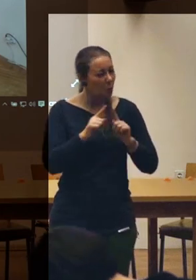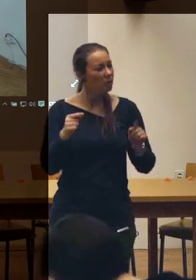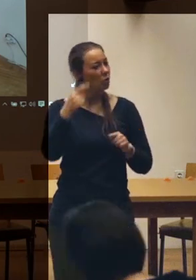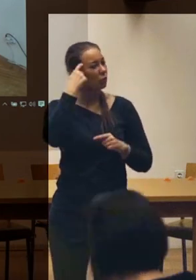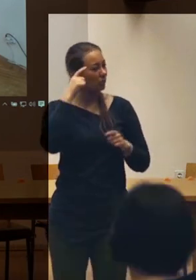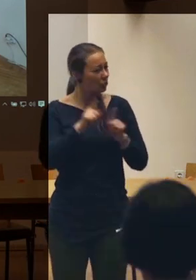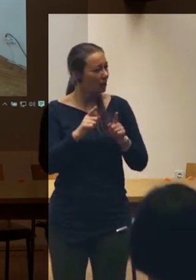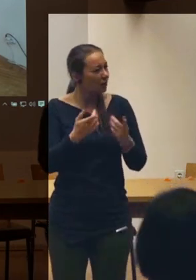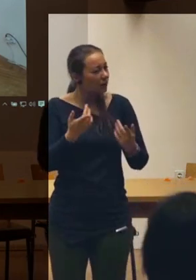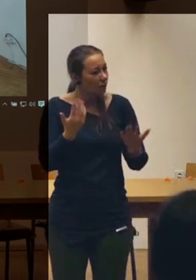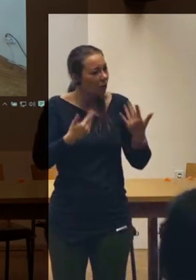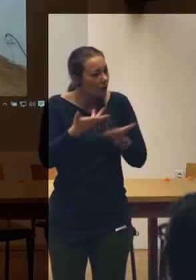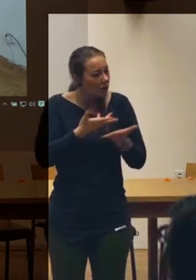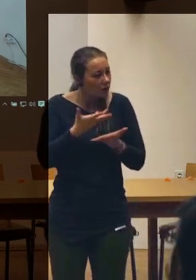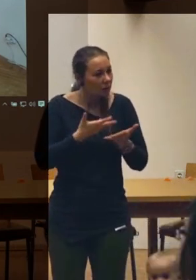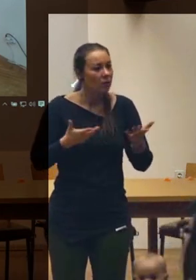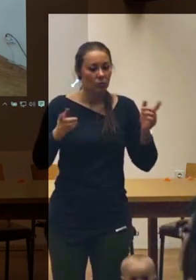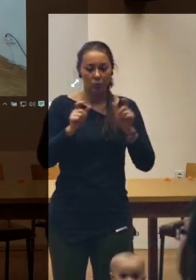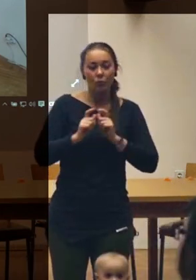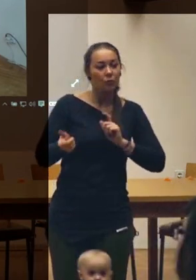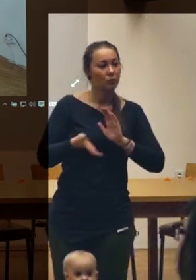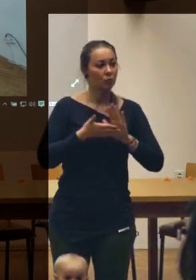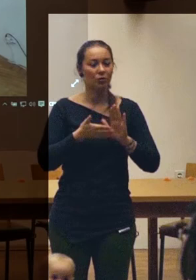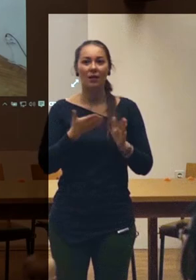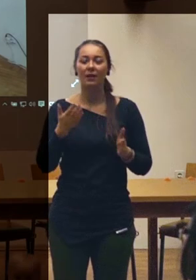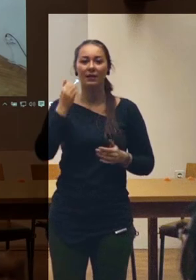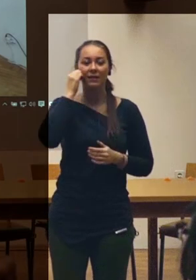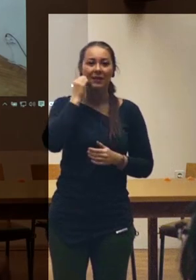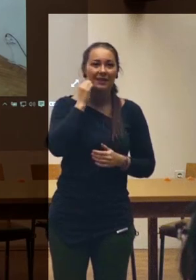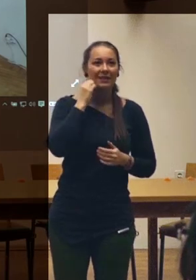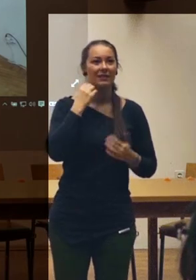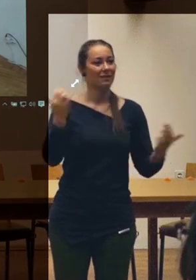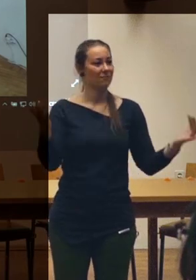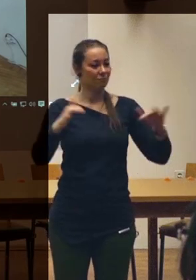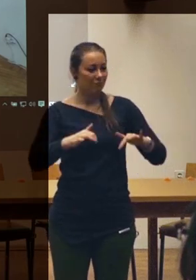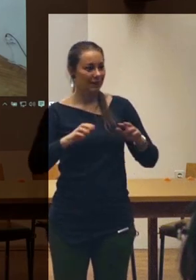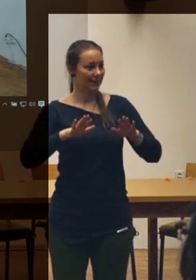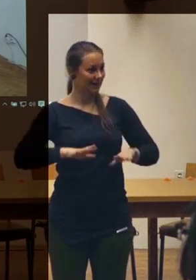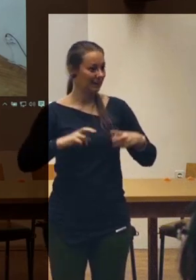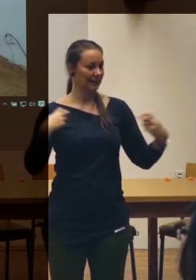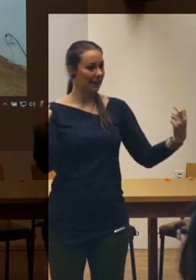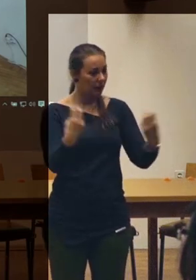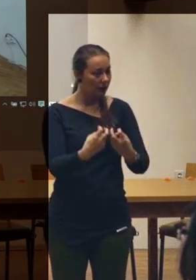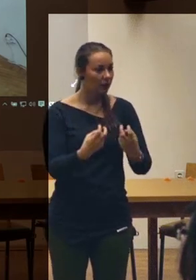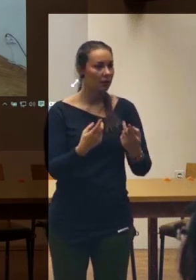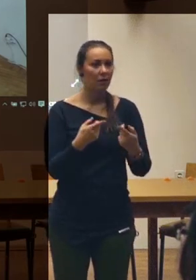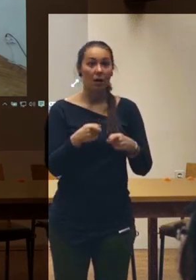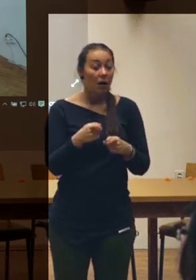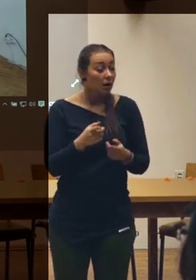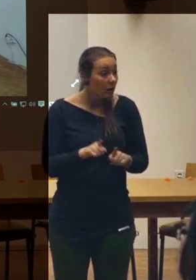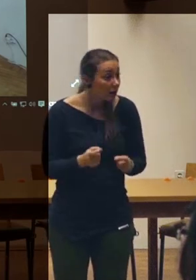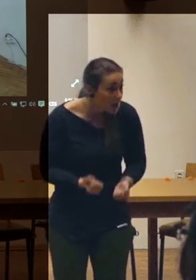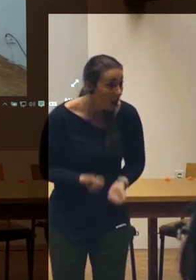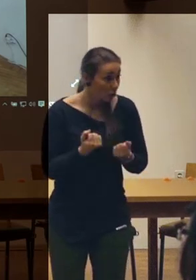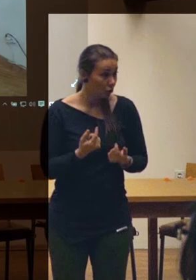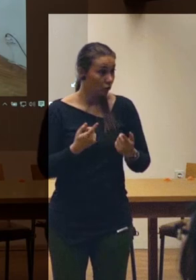vecí bola napríklad, že mnoho ľudí vlastne pre nich takéto sedenie, ako tu teraz my sedíme, je šialene náročná situácia,